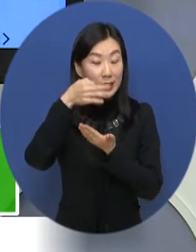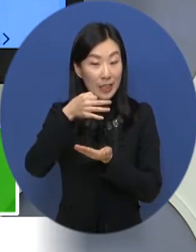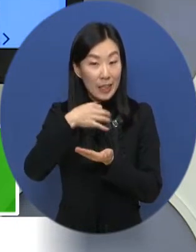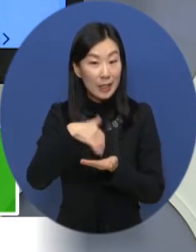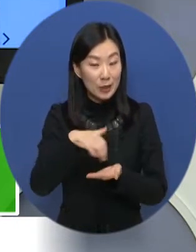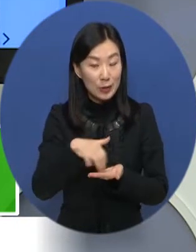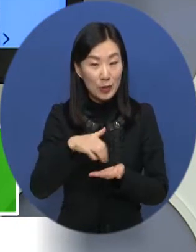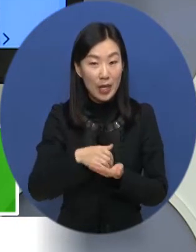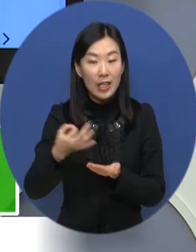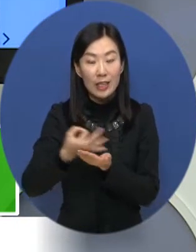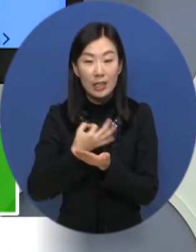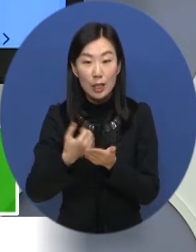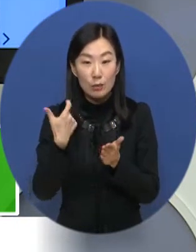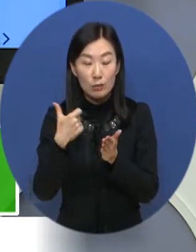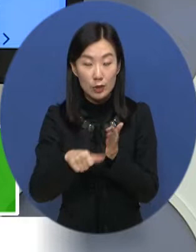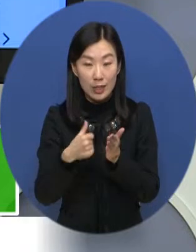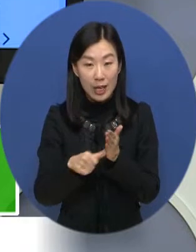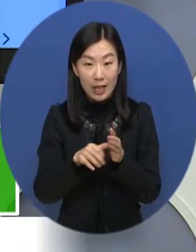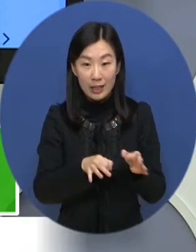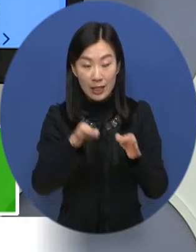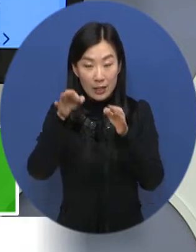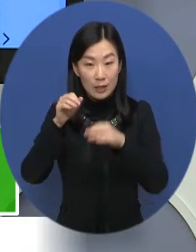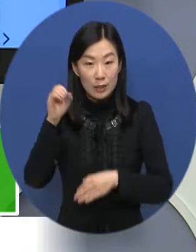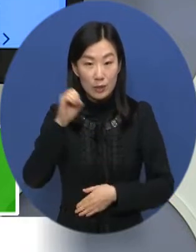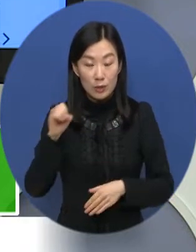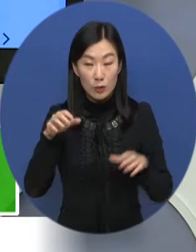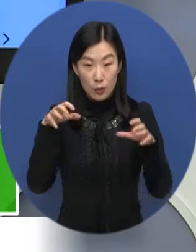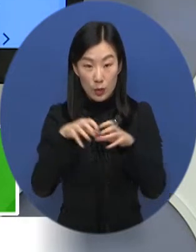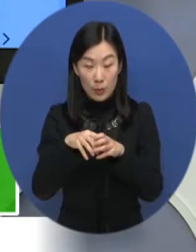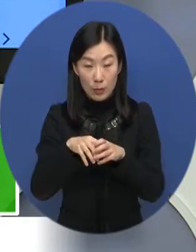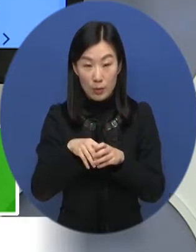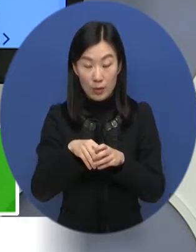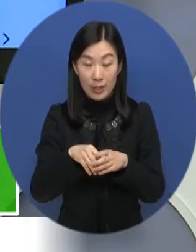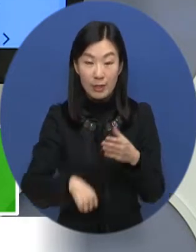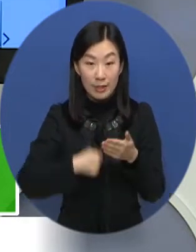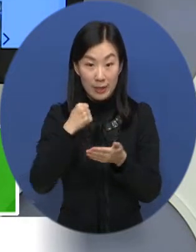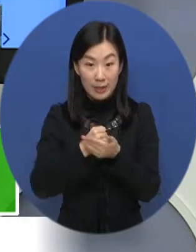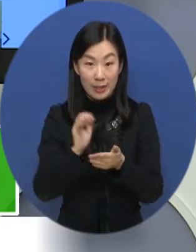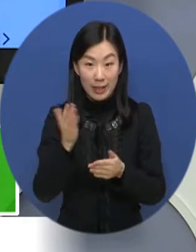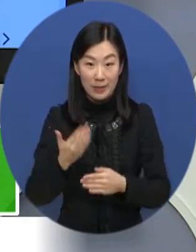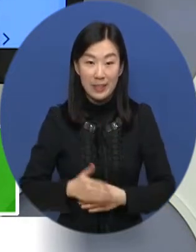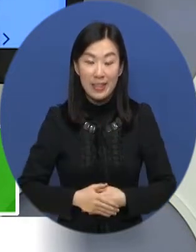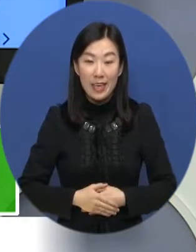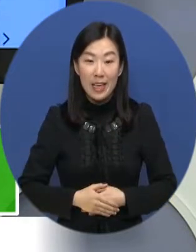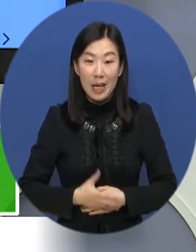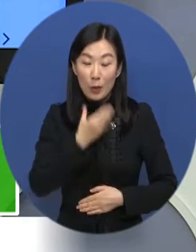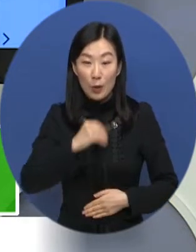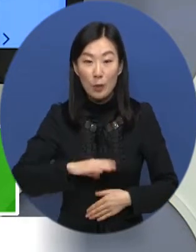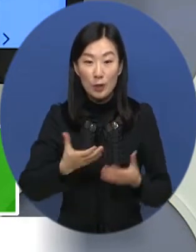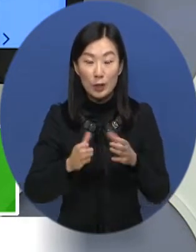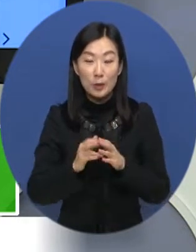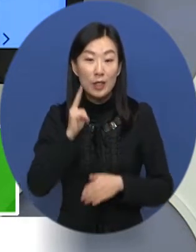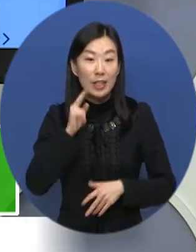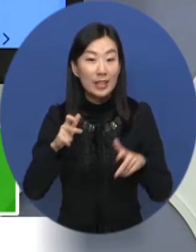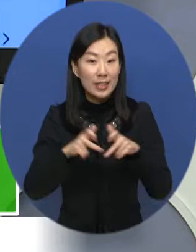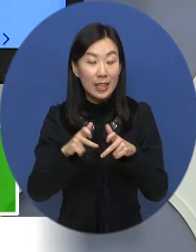모든장애인의소득및자산분포, 임금및물가 상승률을종합적으로반영하여계산됩니다.보건복지부는